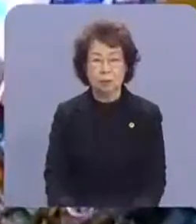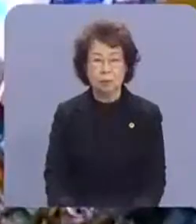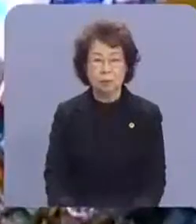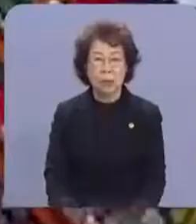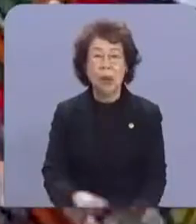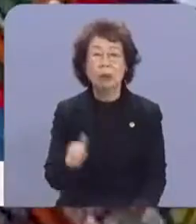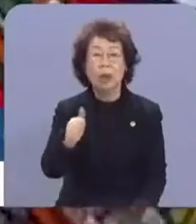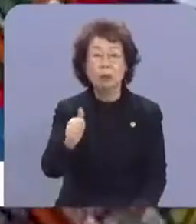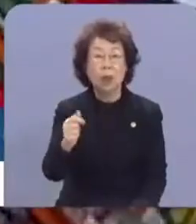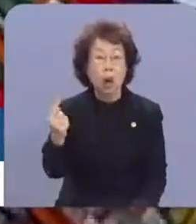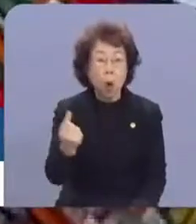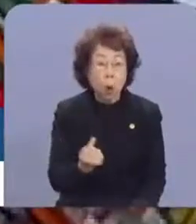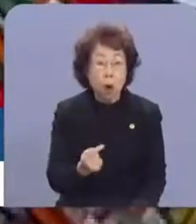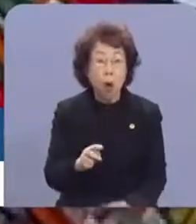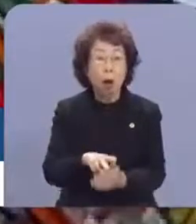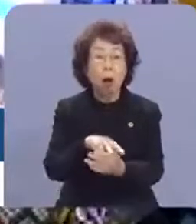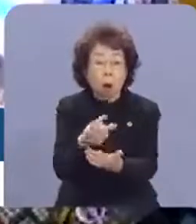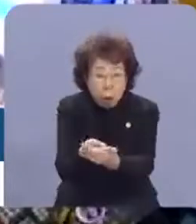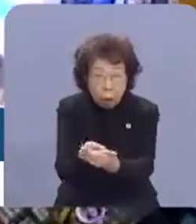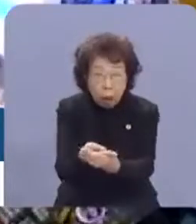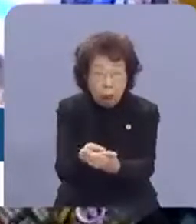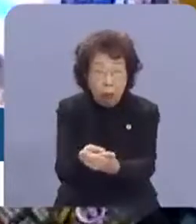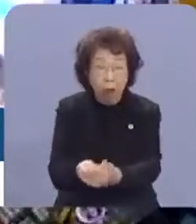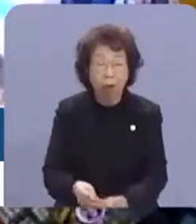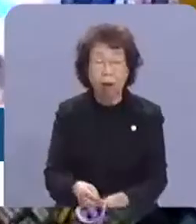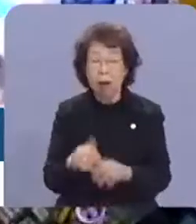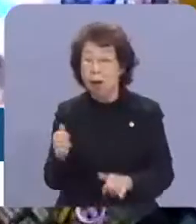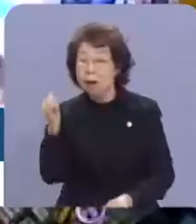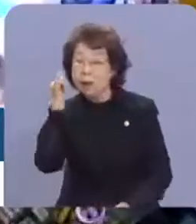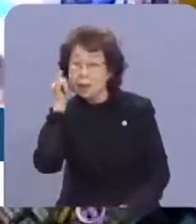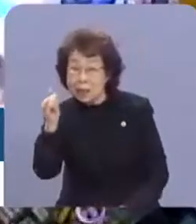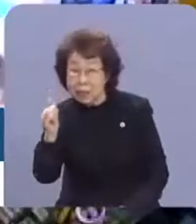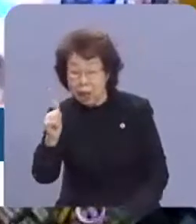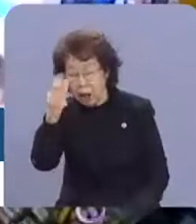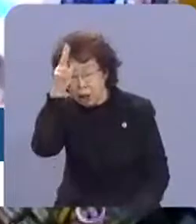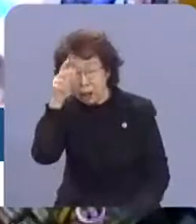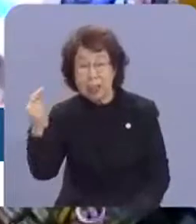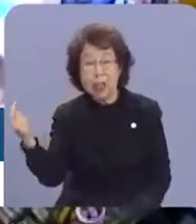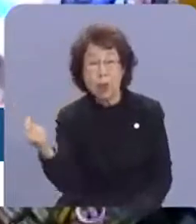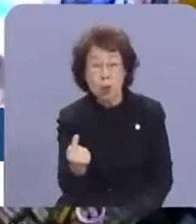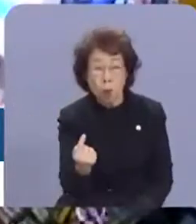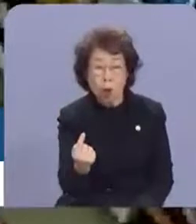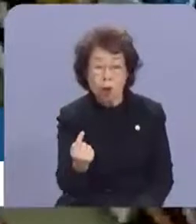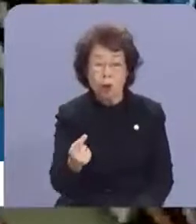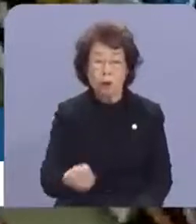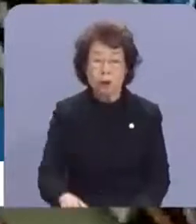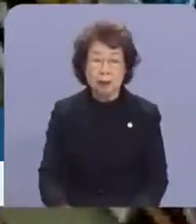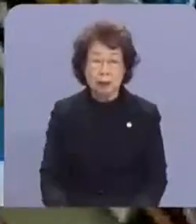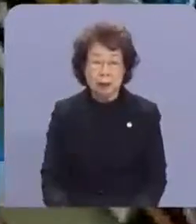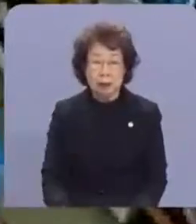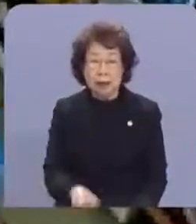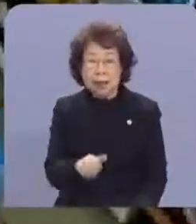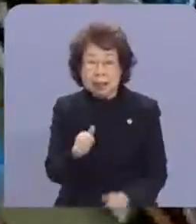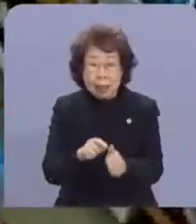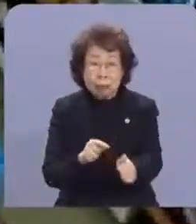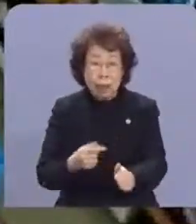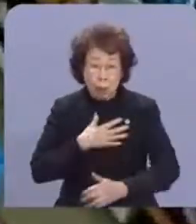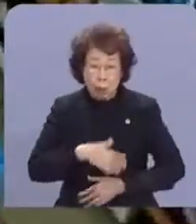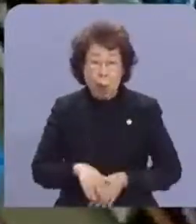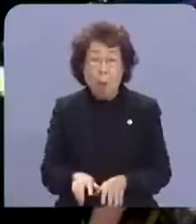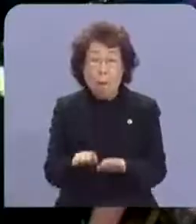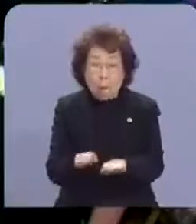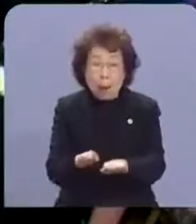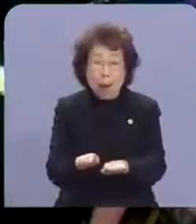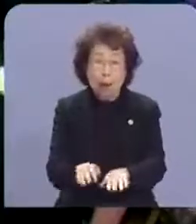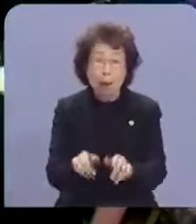한 남성이 편의점에 쓰러져 있습니다 직원의 신고를 받은 경찰관들이 현장에 도착합니다 쓰러진 남성의 몸에